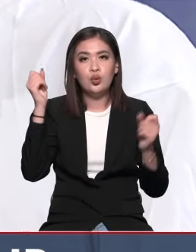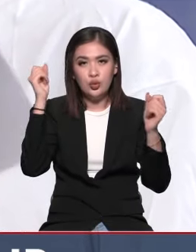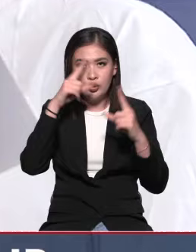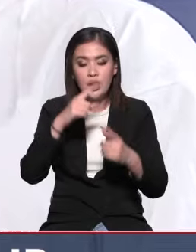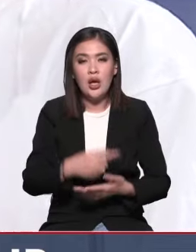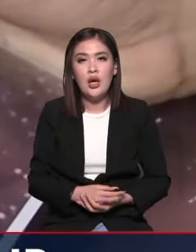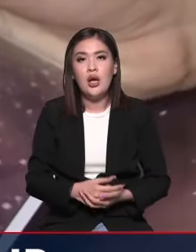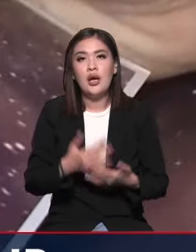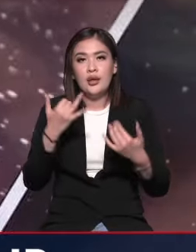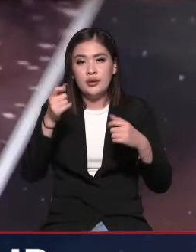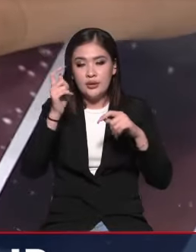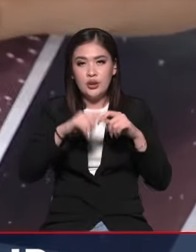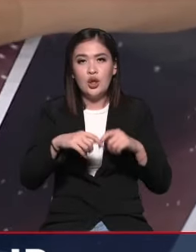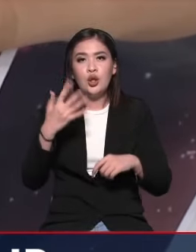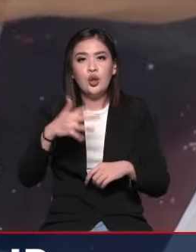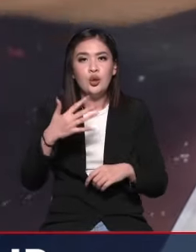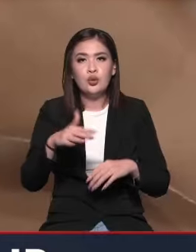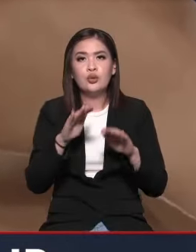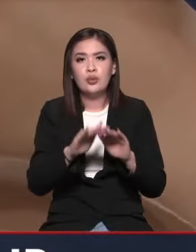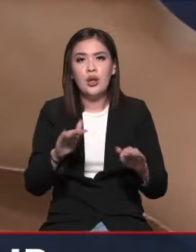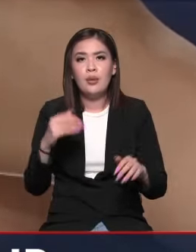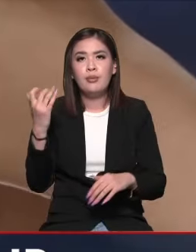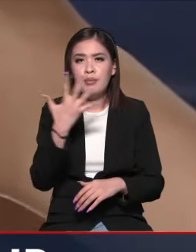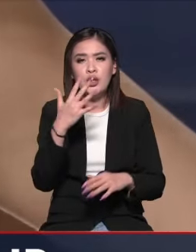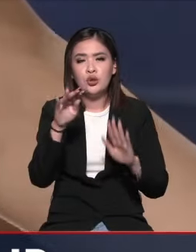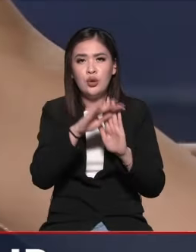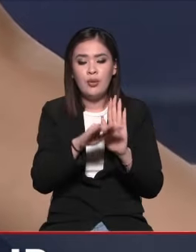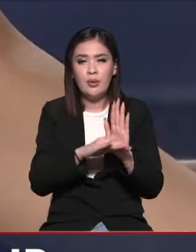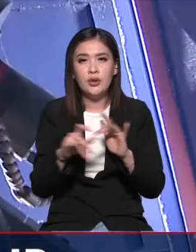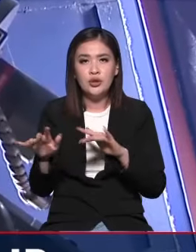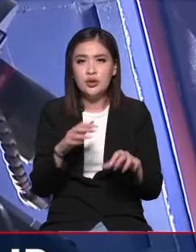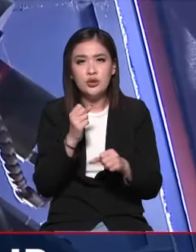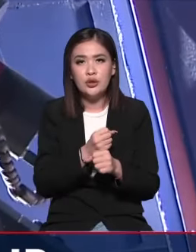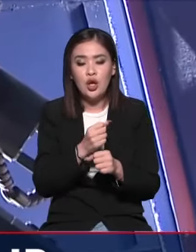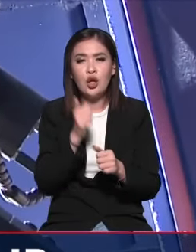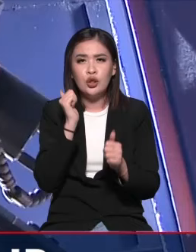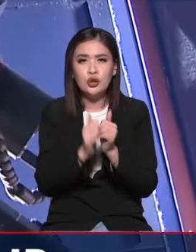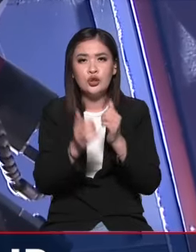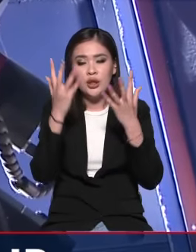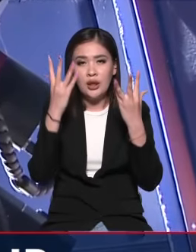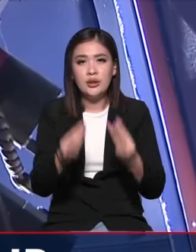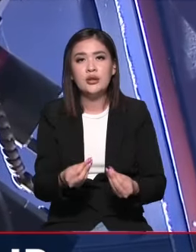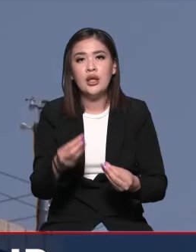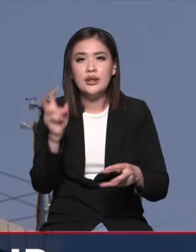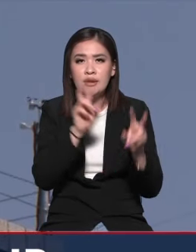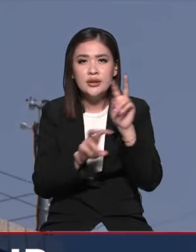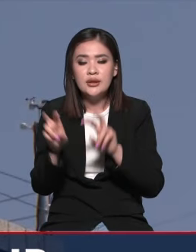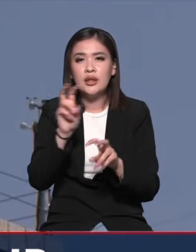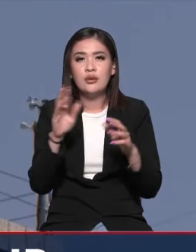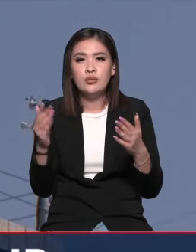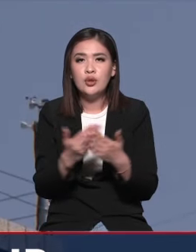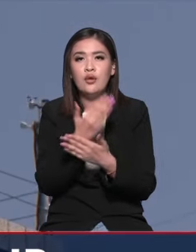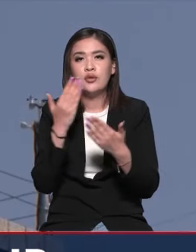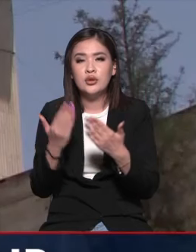Қазір обсерваторияда 50 шақты жасөспірім 5 жобамен айналысып жатыр. Олар күн сәулесімен қоса галактикаларды іздеп, жарылған